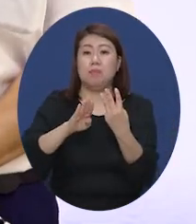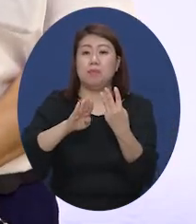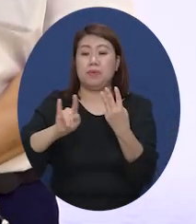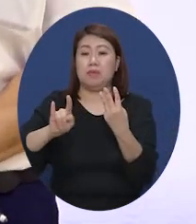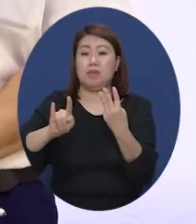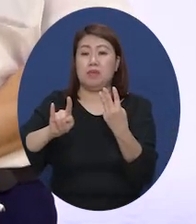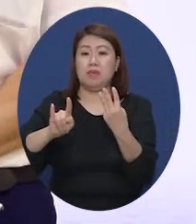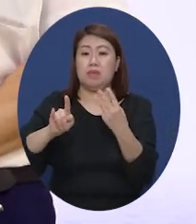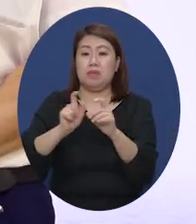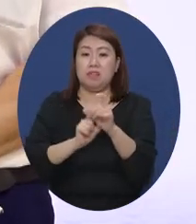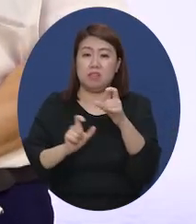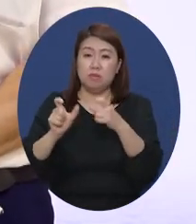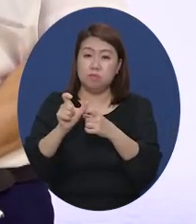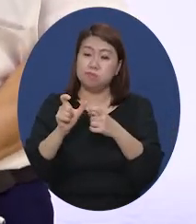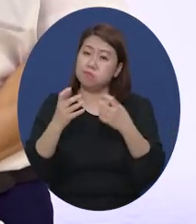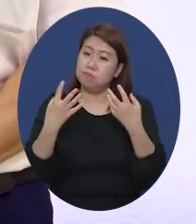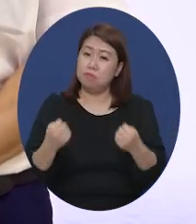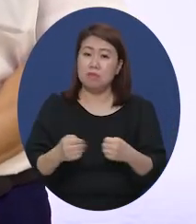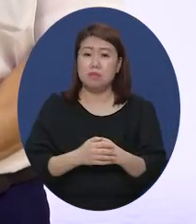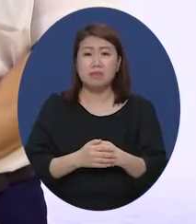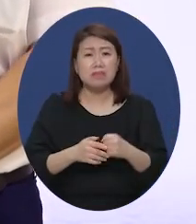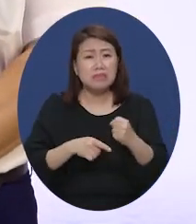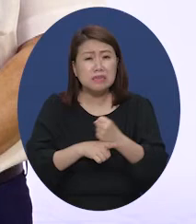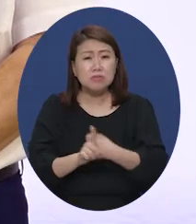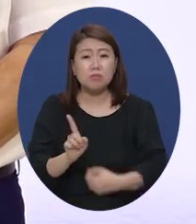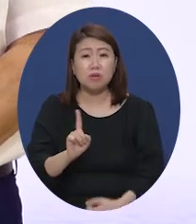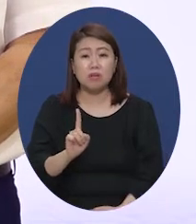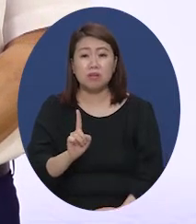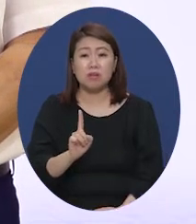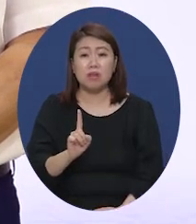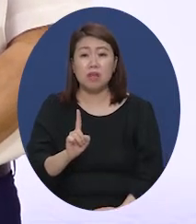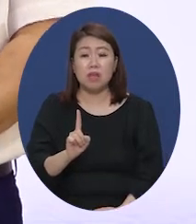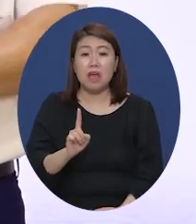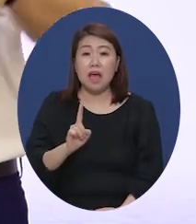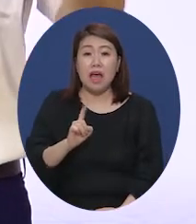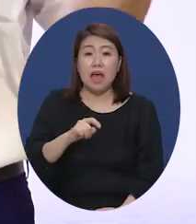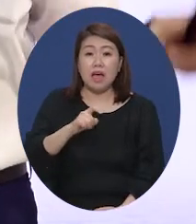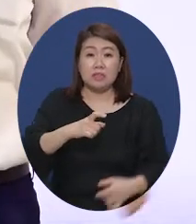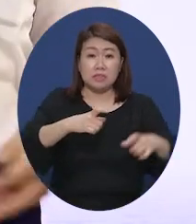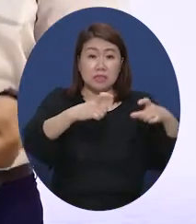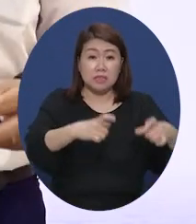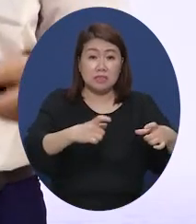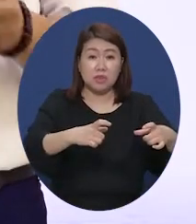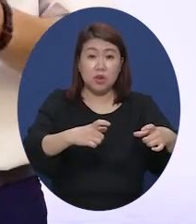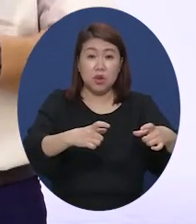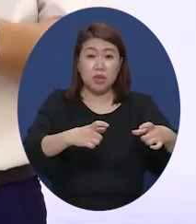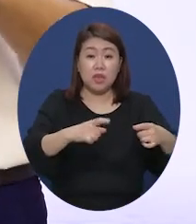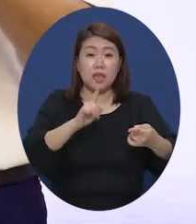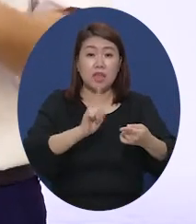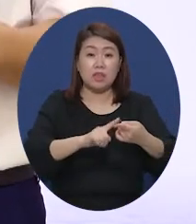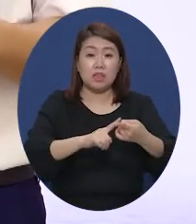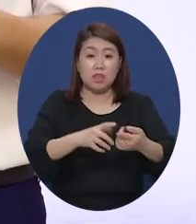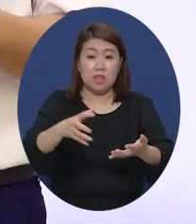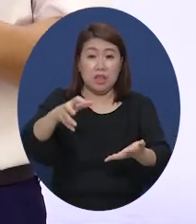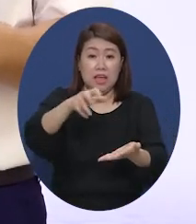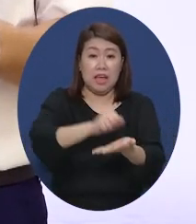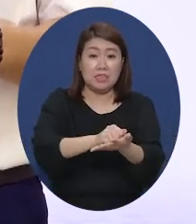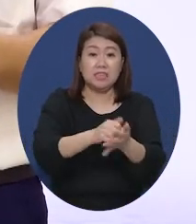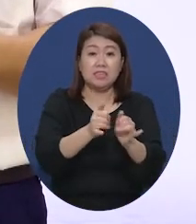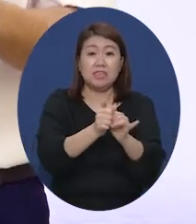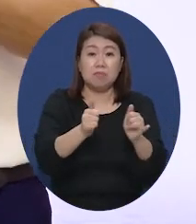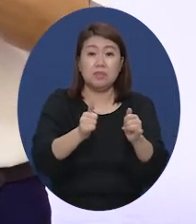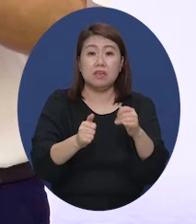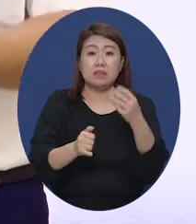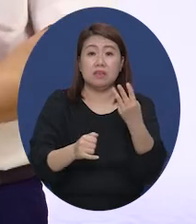면적보다도 3배나 많이 이루어진다고 합니다. 3배나 많다고 해요. 그건 무슨 뜻이냐? 한 지역이 있다면 그 지역에 대한